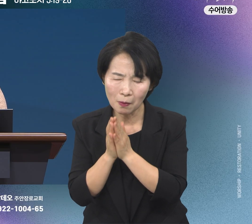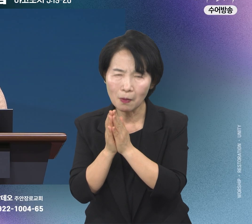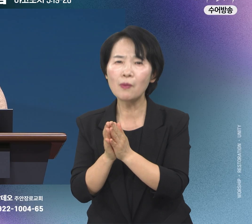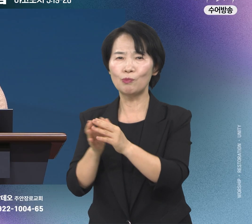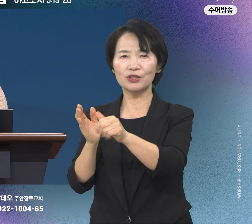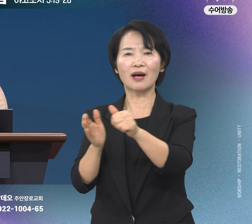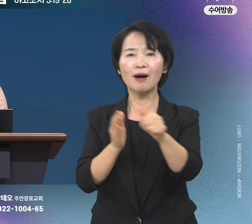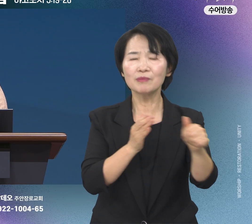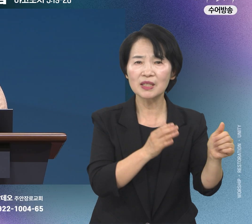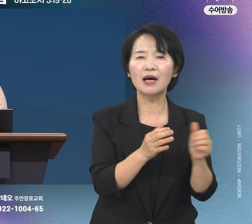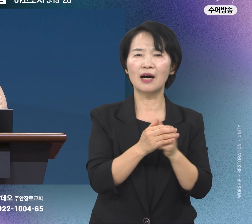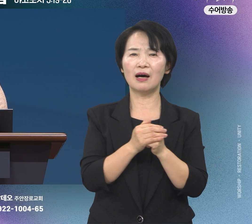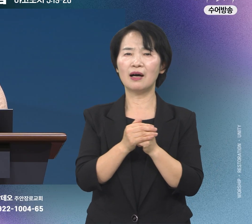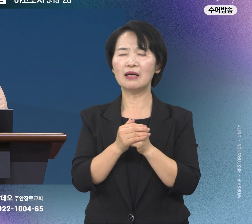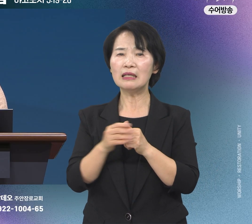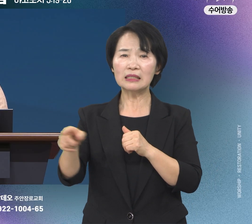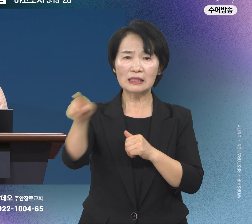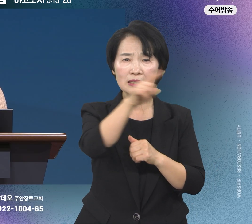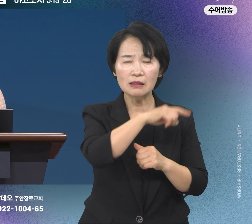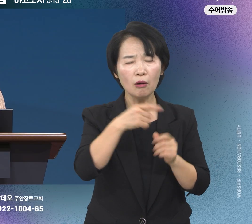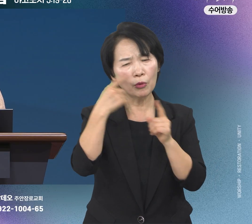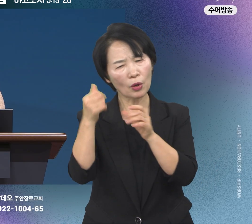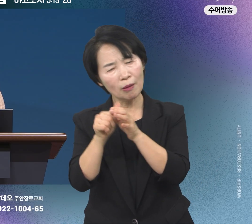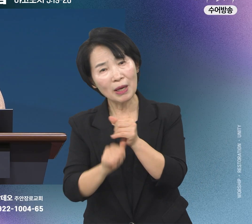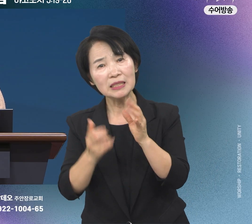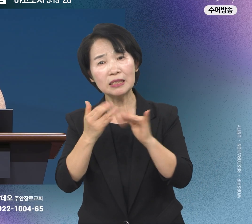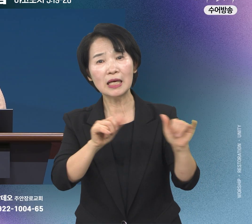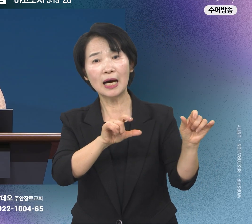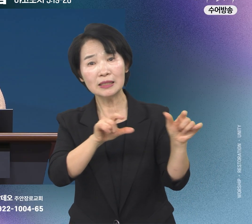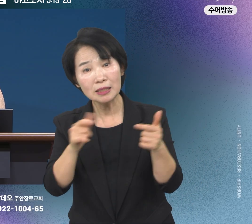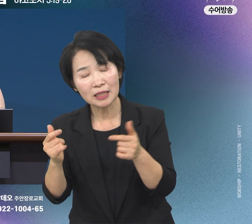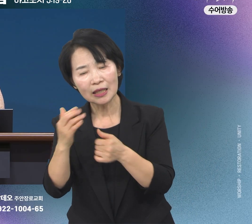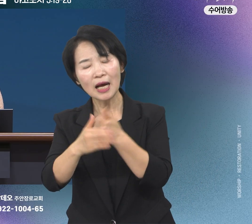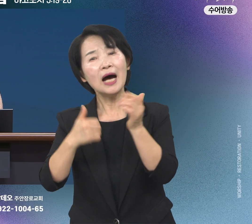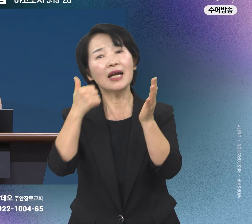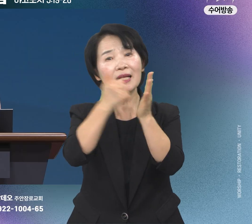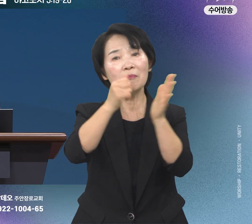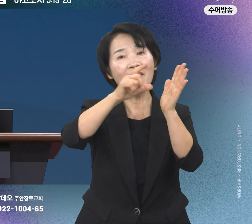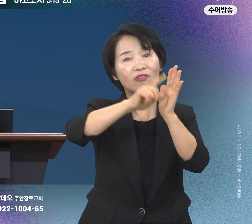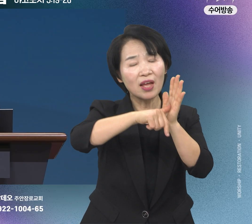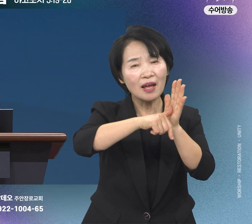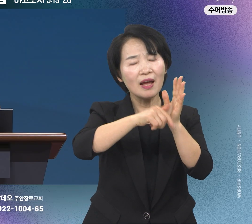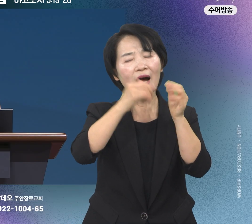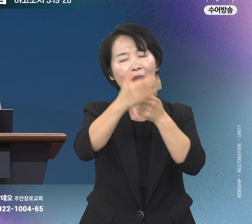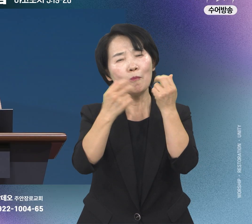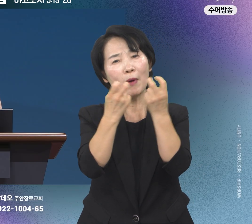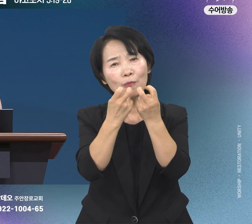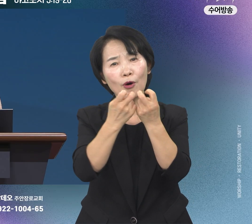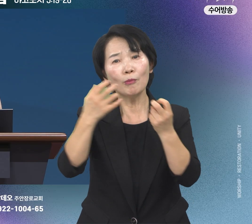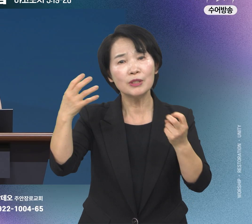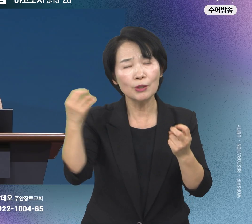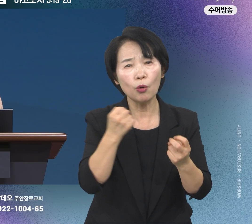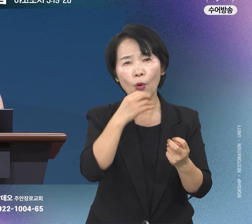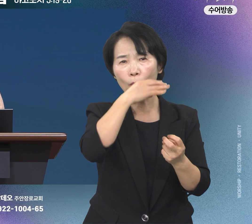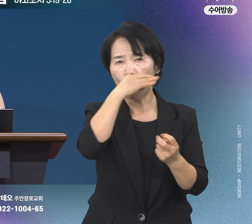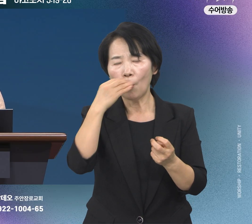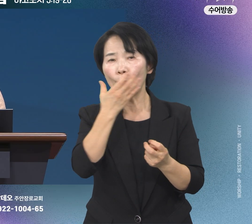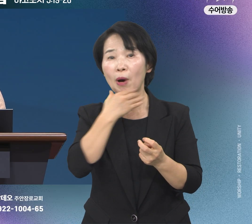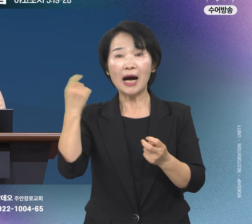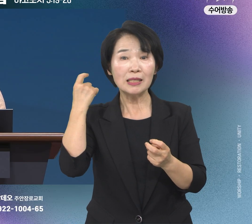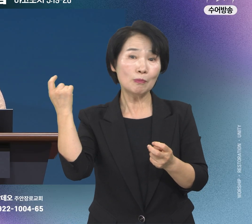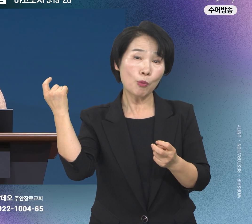하나님, 저들이 하나님의 때와 하나님의 방법대로 다시 복음을 듣고 돌아올 수 있도록